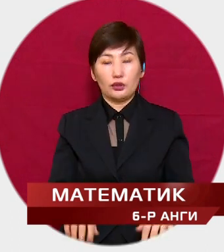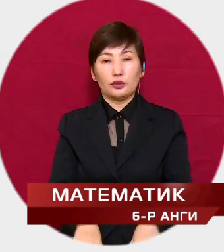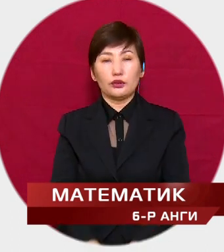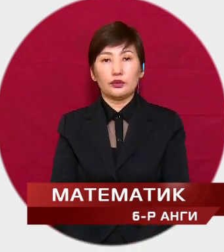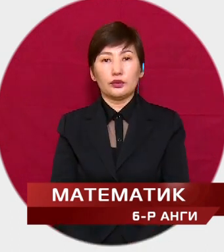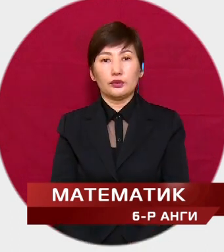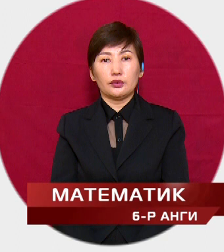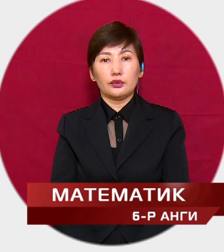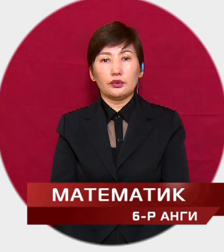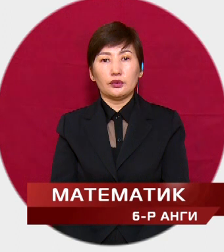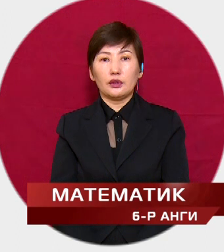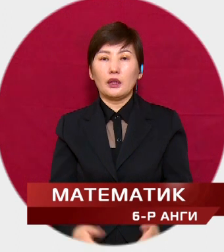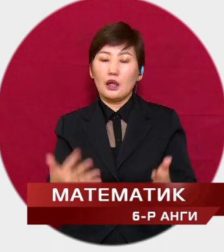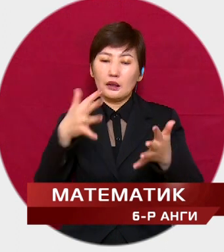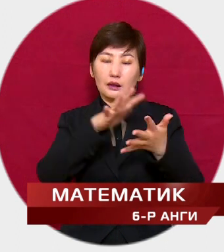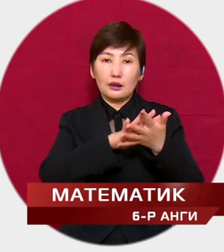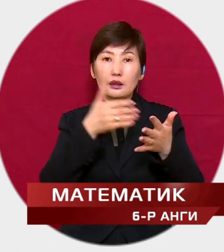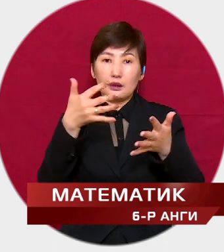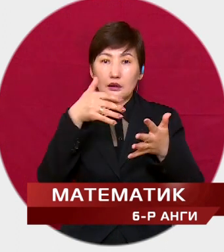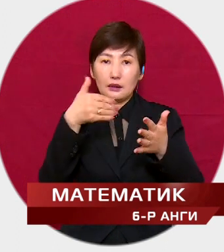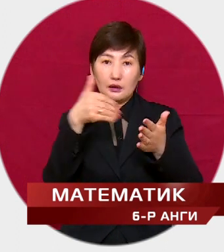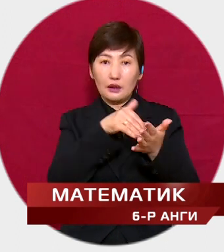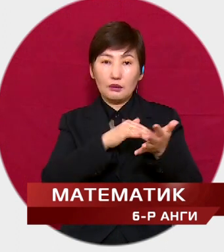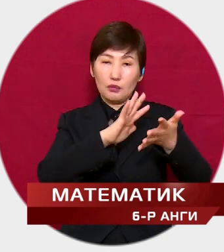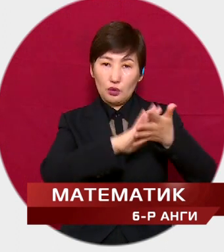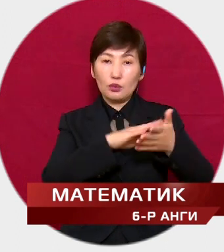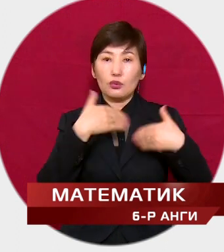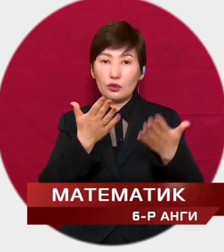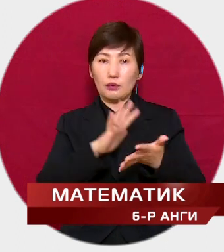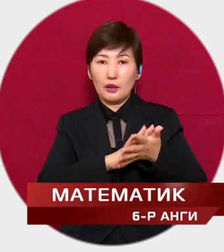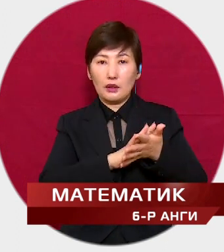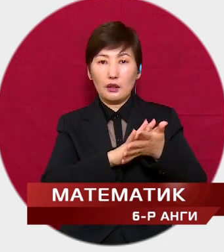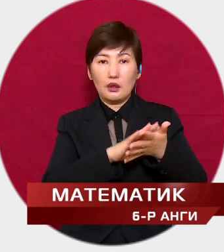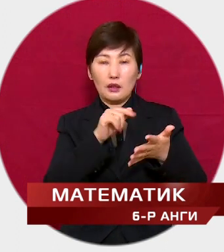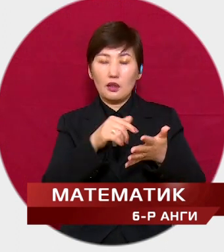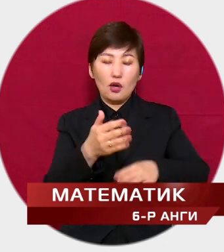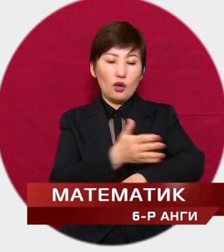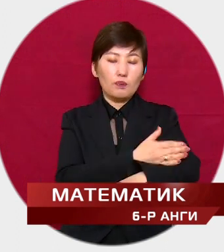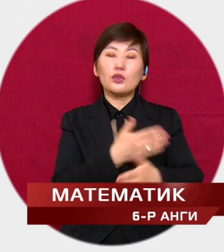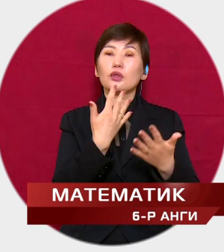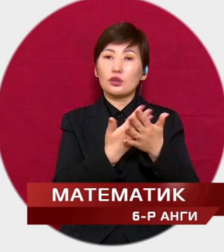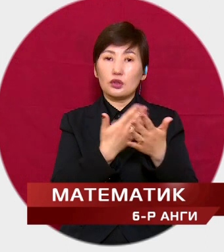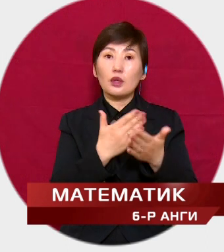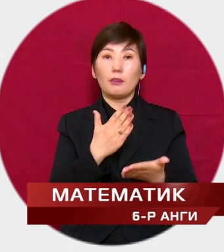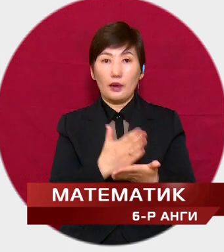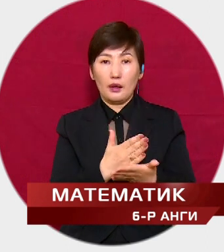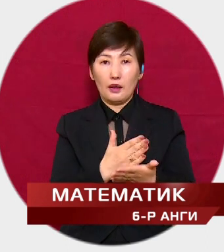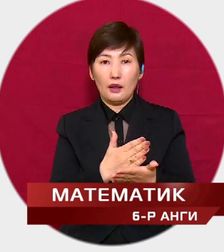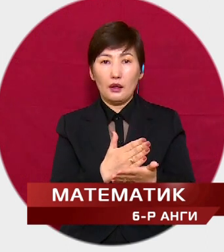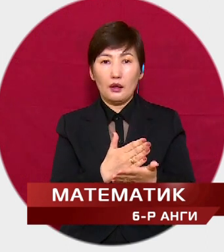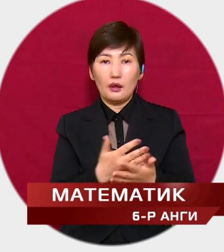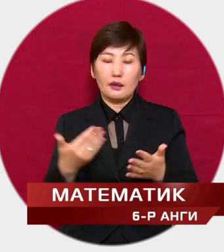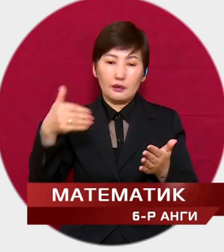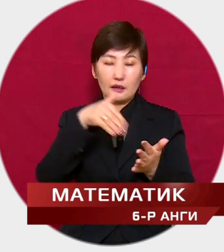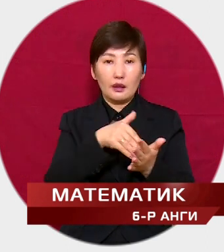одоо давтамжийн хүснэгт бид нарт өгсөн байна. Энэ дээр бол давтамжийн хүснэгтэн дээр өмнөх жишээг оруулсан байгаа багш нь. За давтамж нь бол